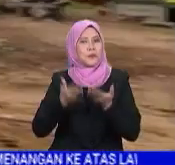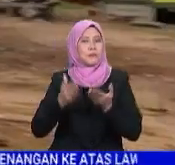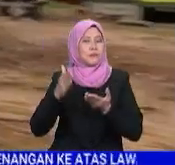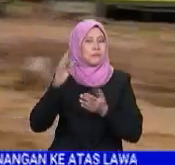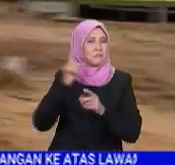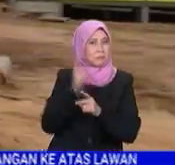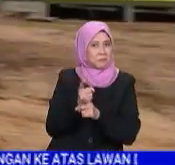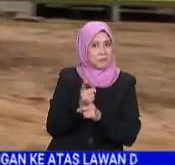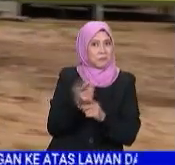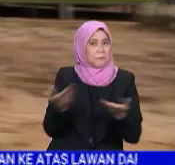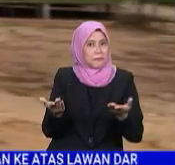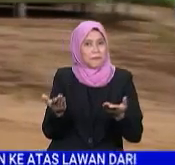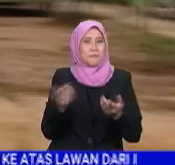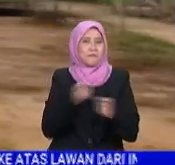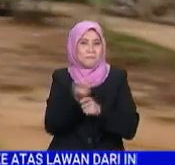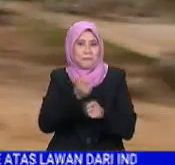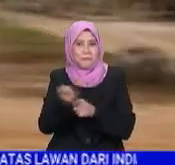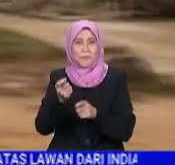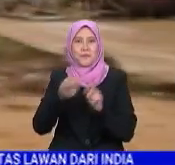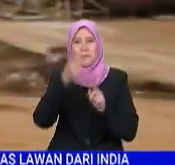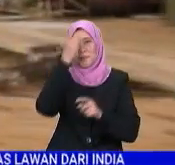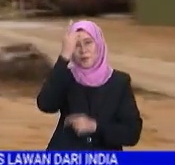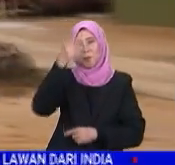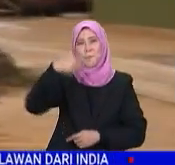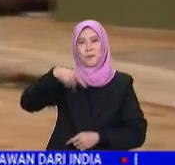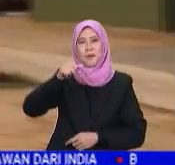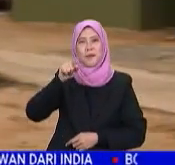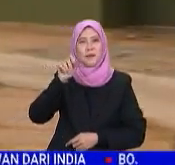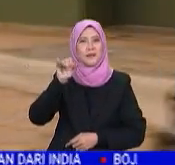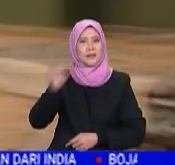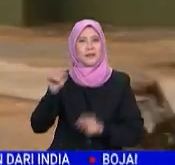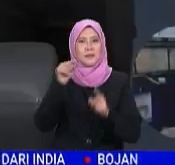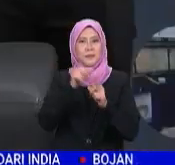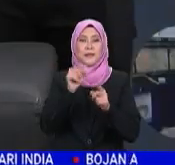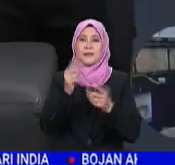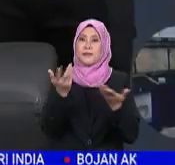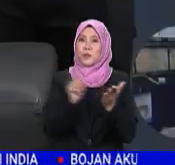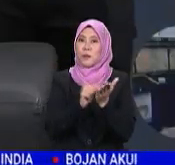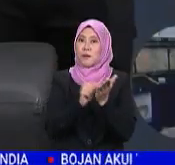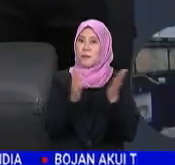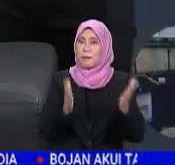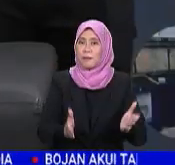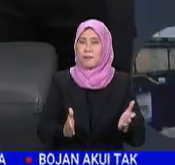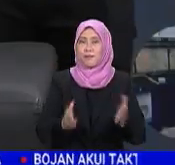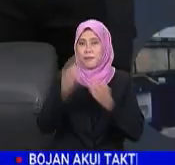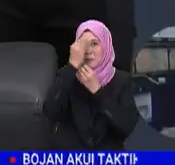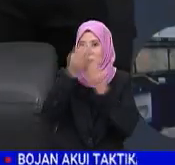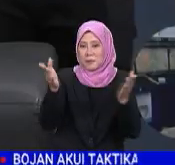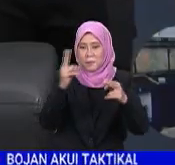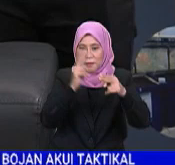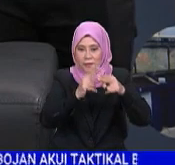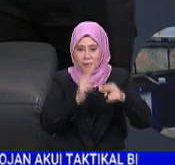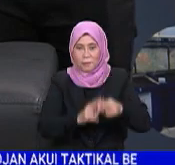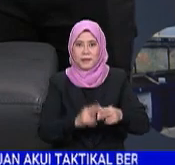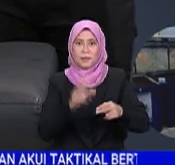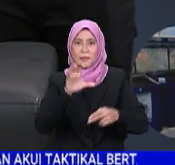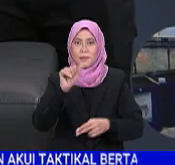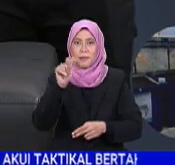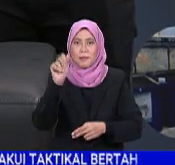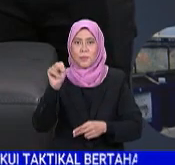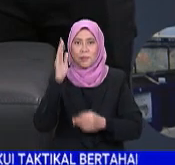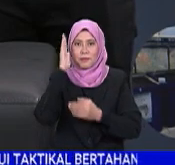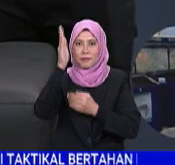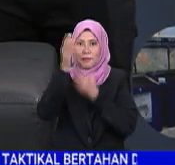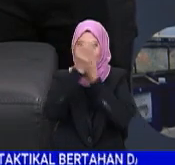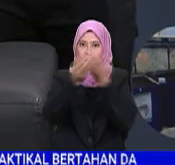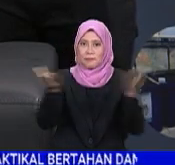menjadi benar antara gurau senda Datau patinggi tansuria Bang Johari kepada pengaman media ketika meledakkan nama-nama calon yang bakal